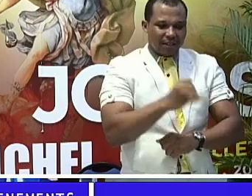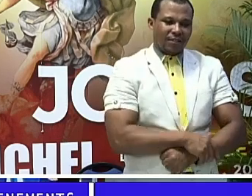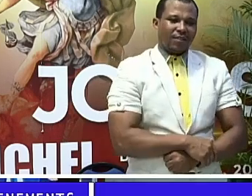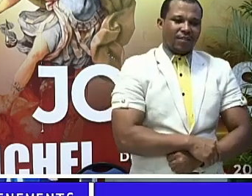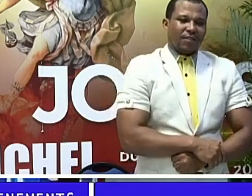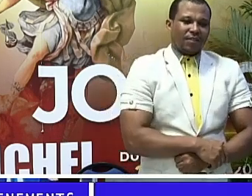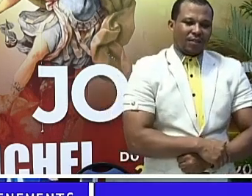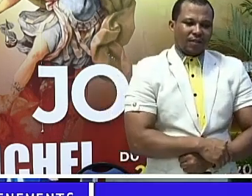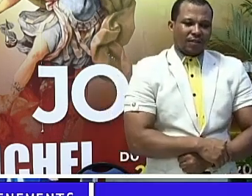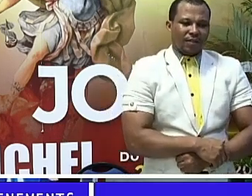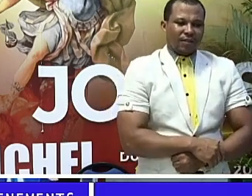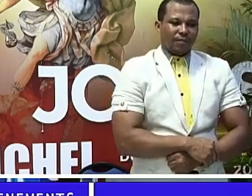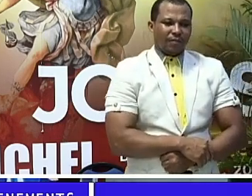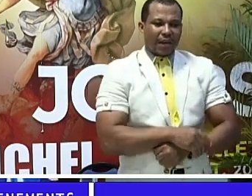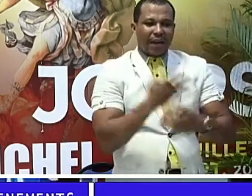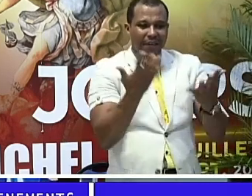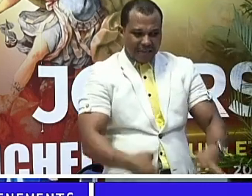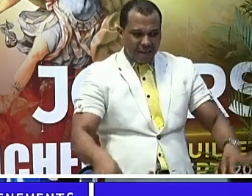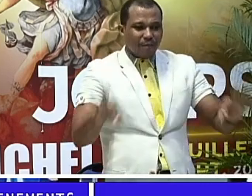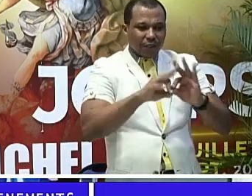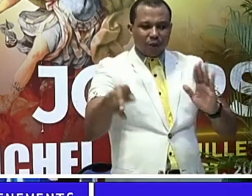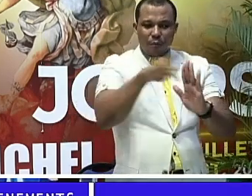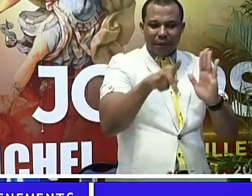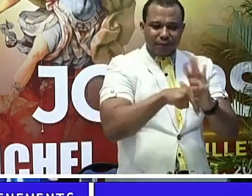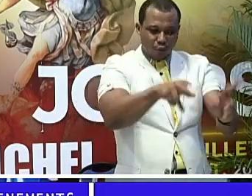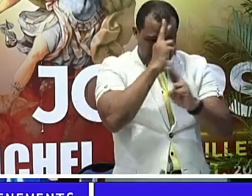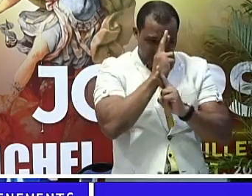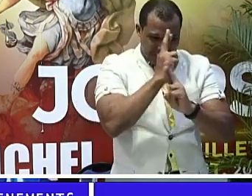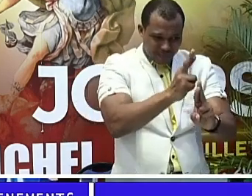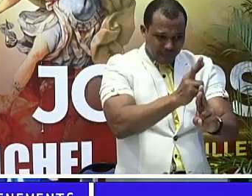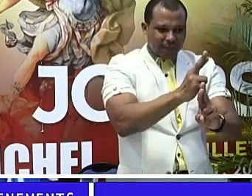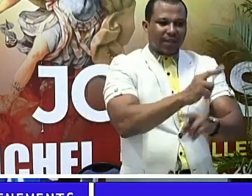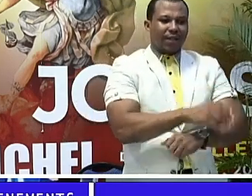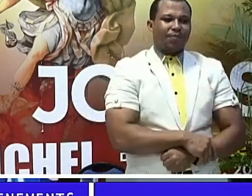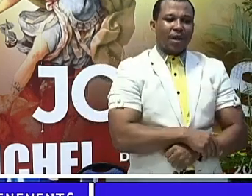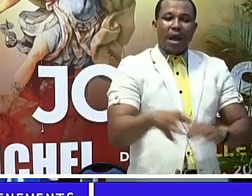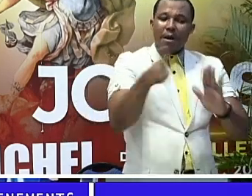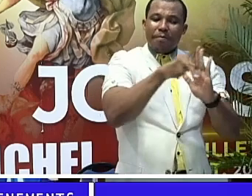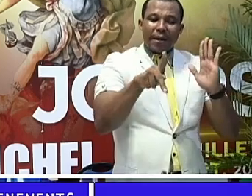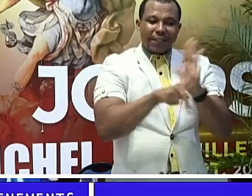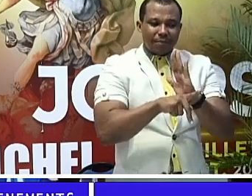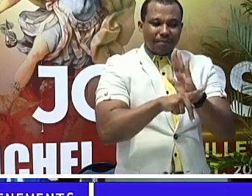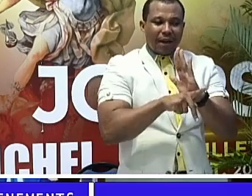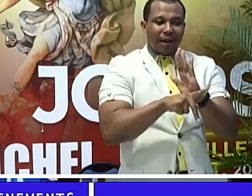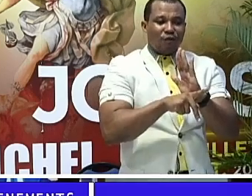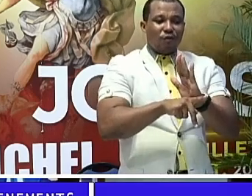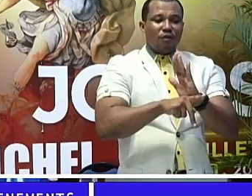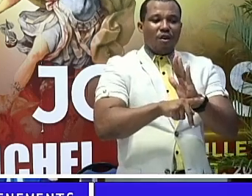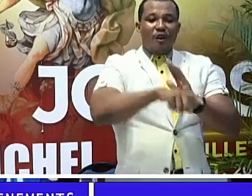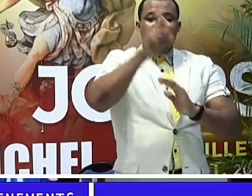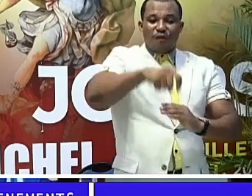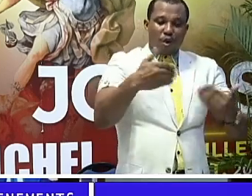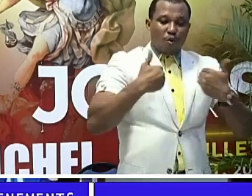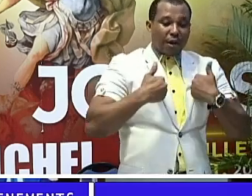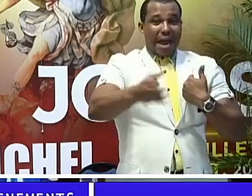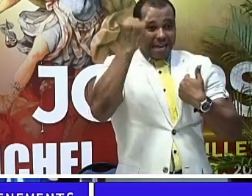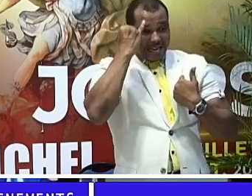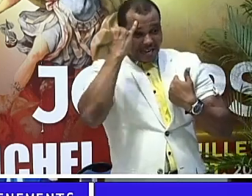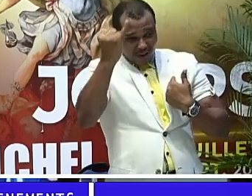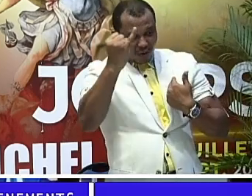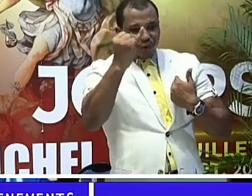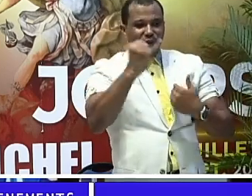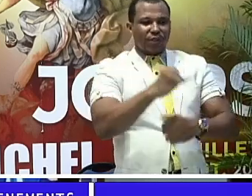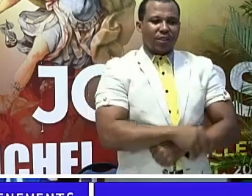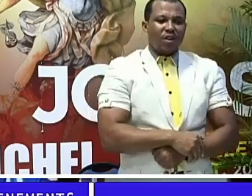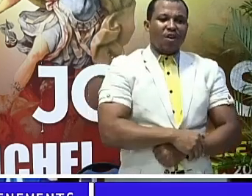ça. Si ou pas ça, à l'école, son principe lié. Principe là, vle que ou qu'on koto au campé, qu'on direction prend. Et direction